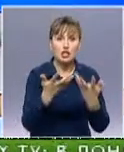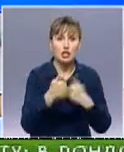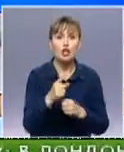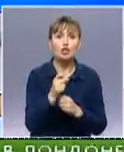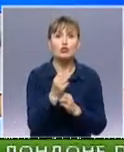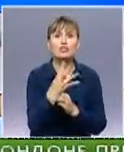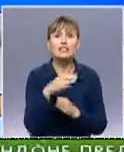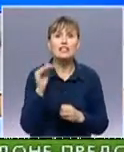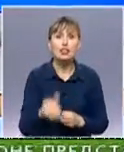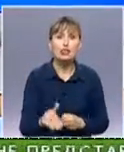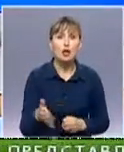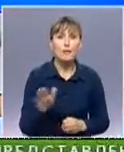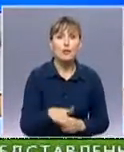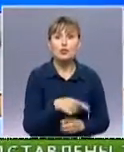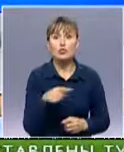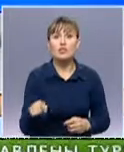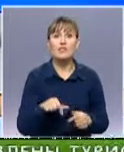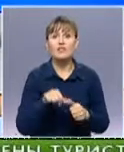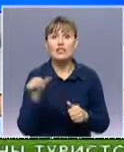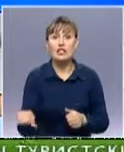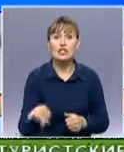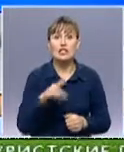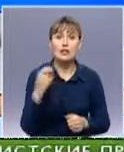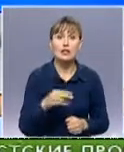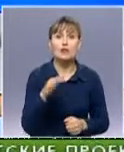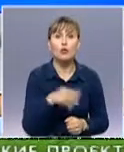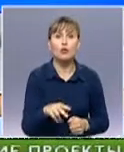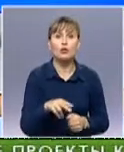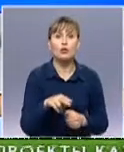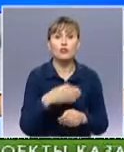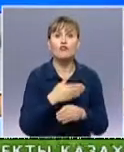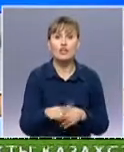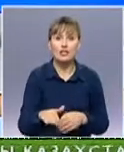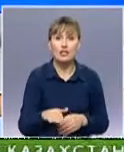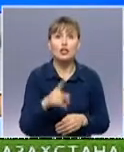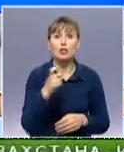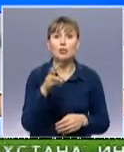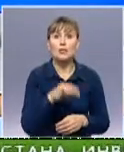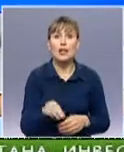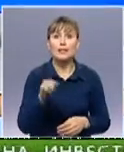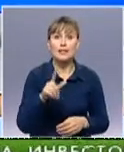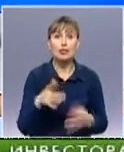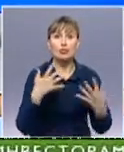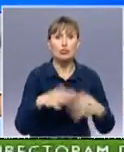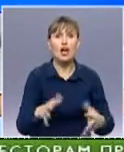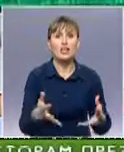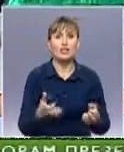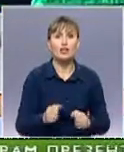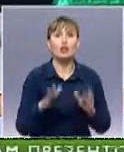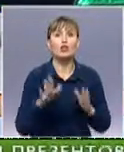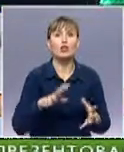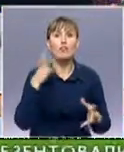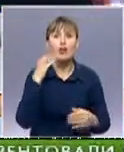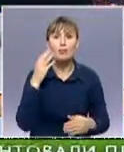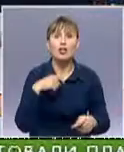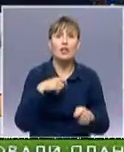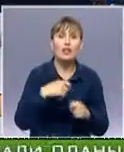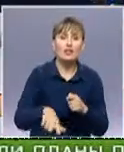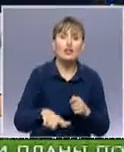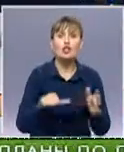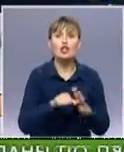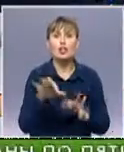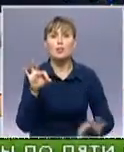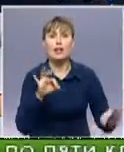насчитывается 114 тысяч. Между тем, выделенные Национальным фондом 100 миллиардов тенге уже осваиваются. Только в Алматы